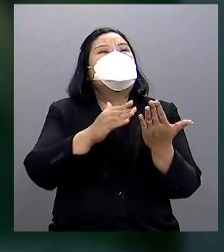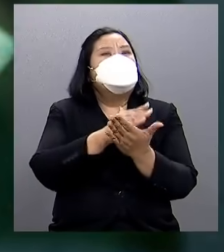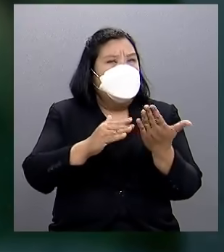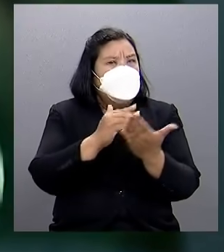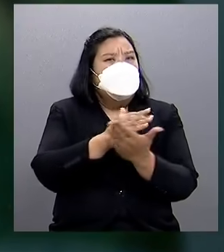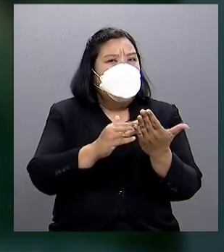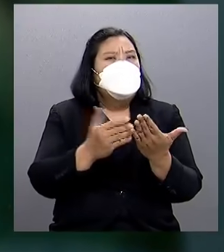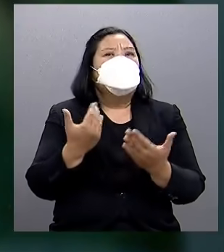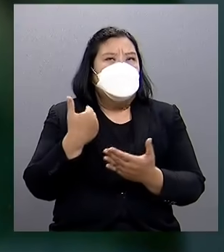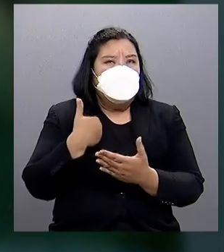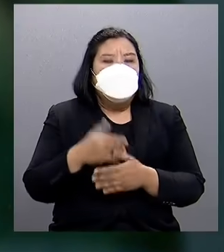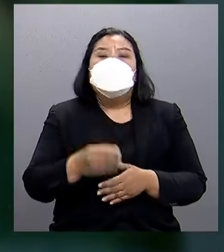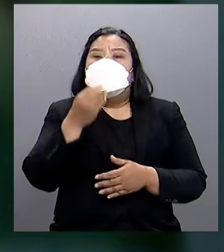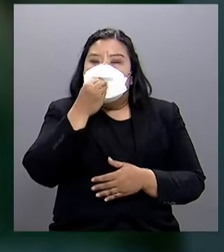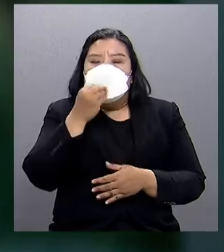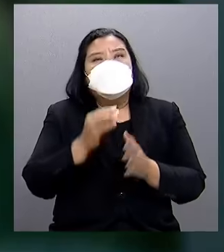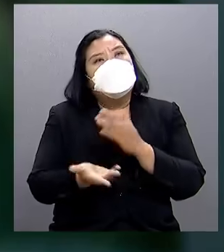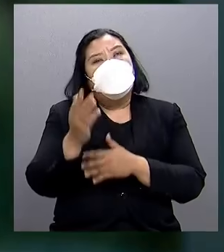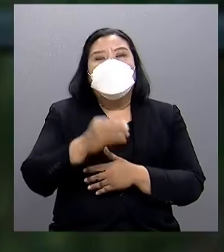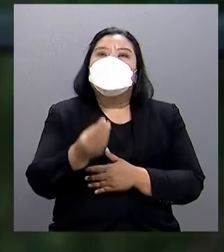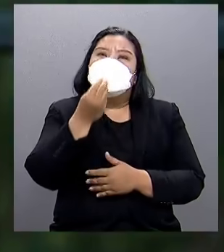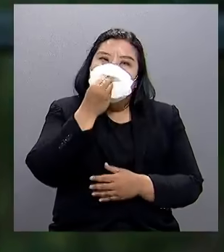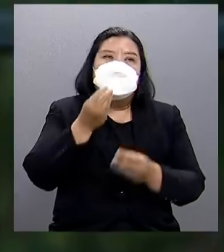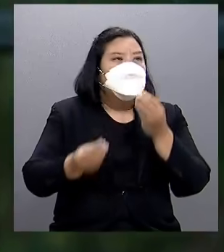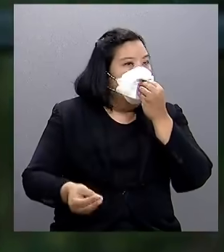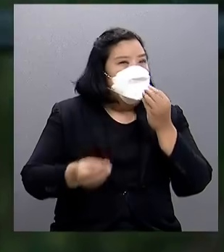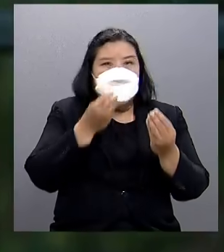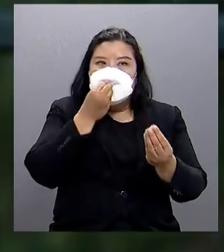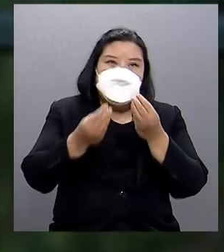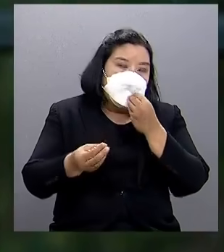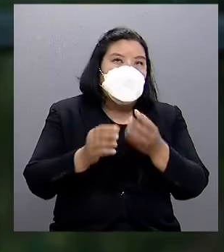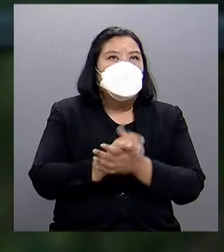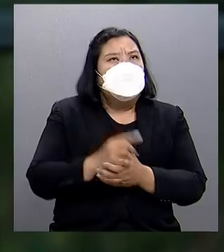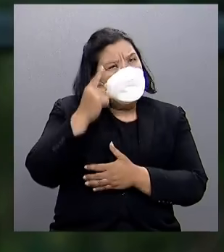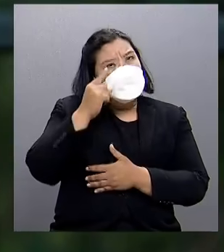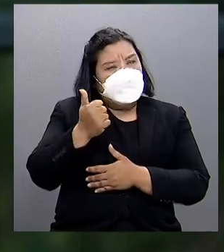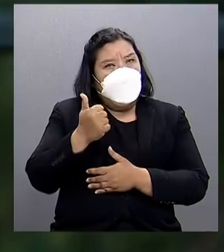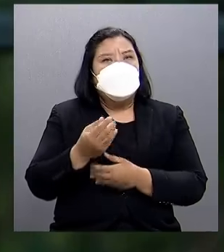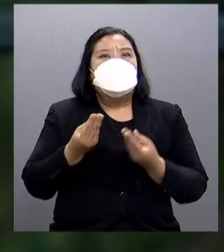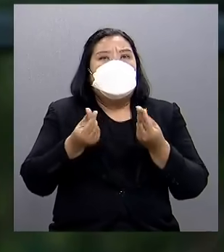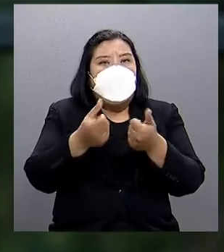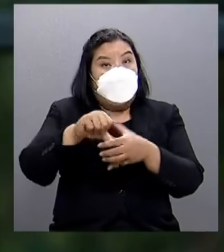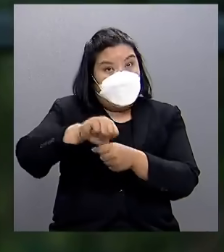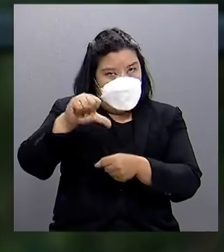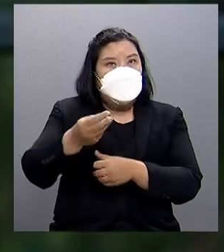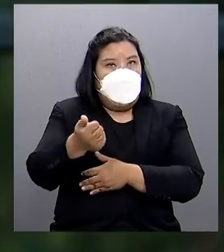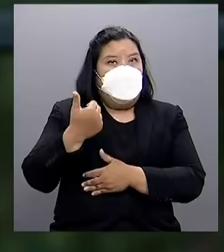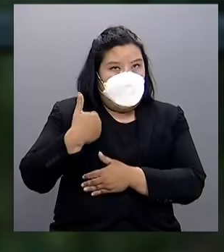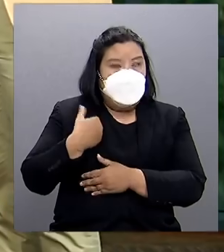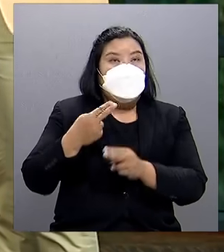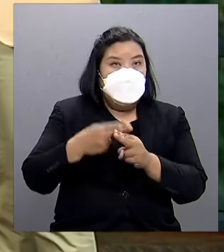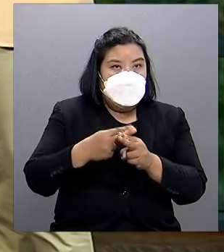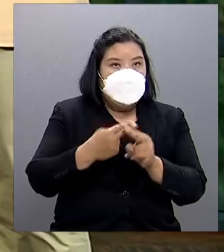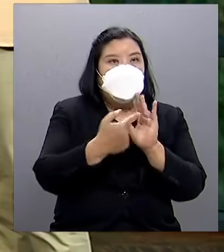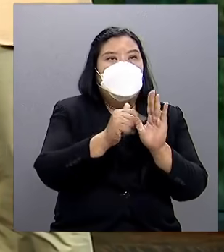บกินทีเดียวหมด มื้ออะไรอย่างเงี้ยครับผมเขาก็พบว่ามันช่วยในการเผาผลาญไขมันได้ด้วยนะไอ้เจ้าสารแอนโทไซนินที่อยู่ในเบอร์รี่ซึ่งบ้านเรา